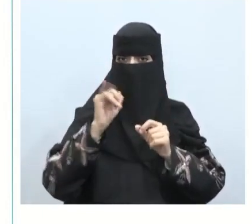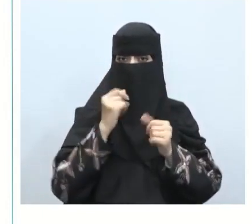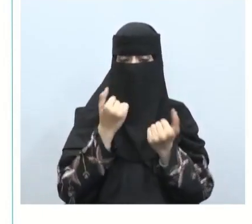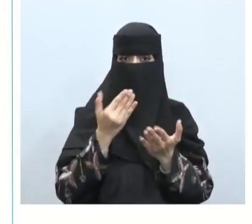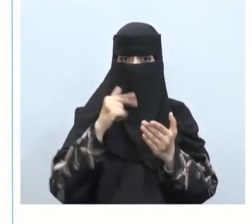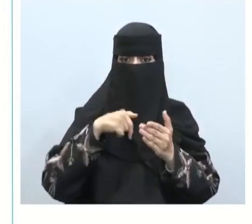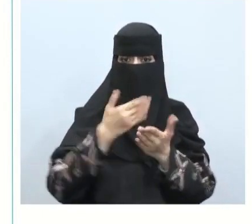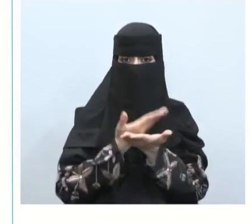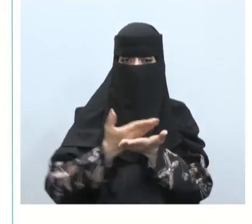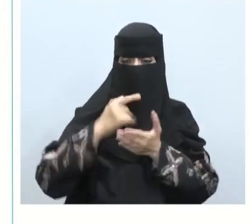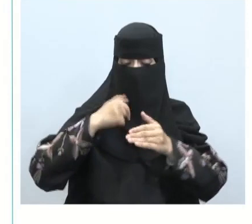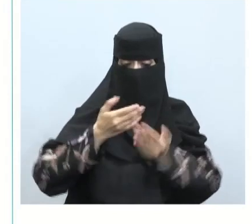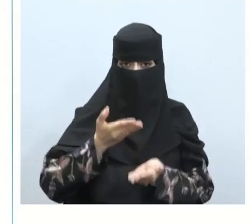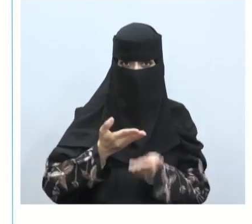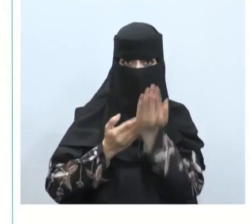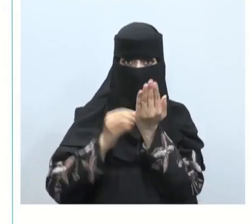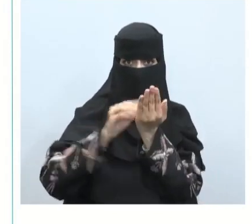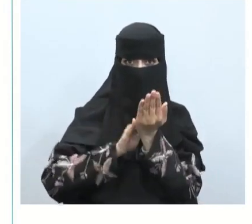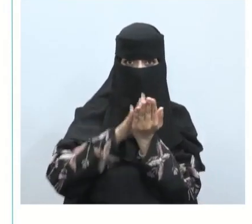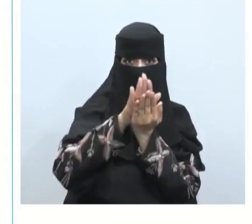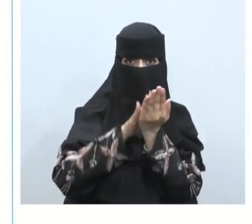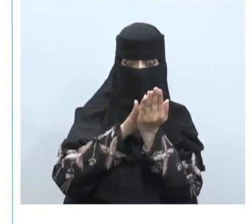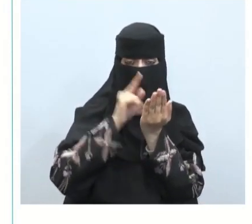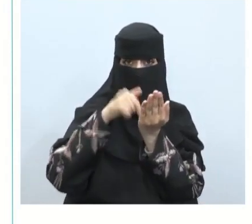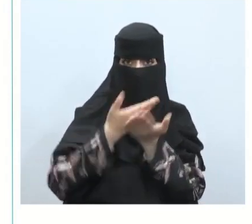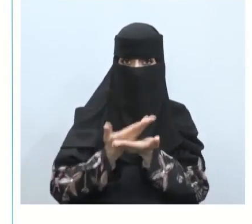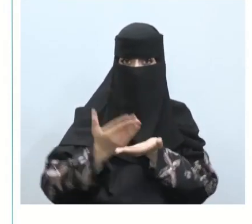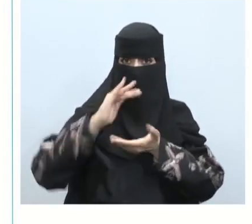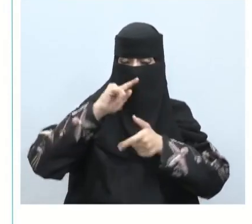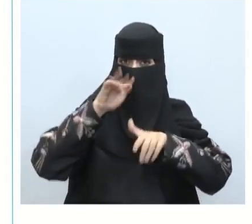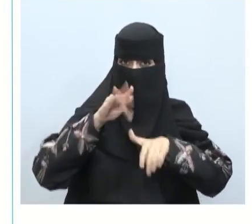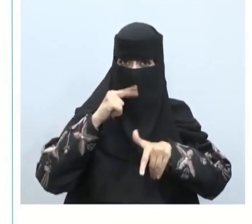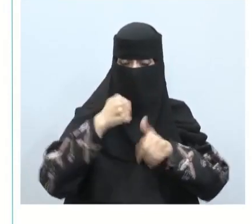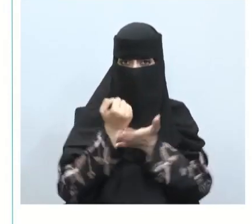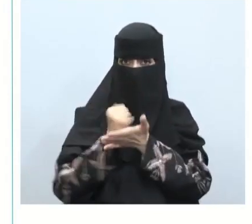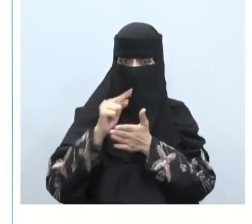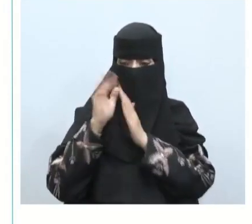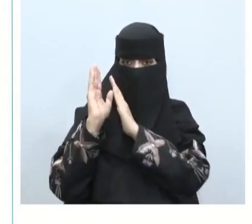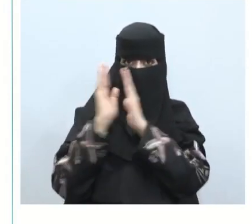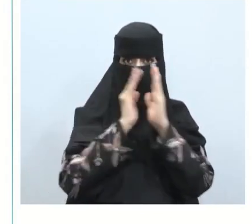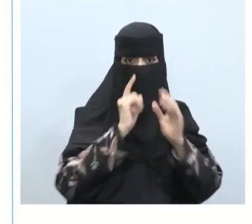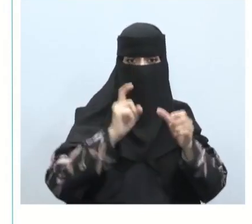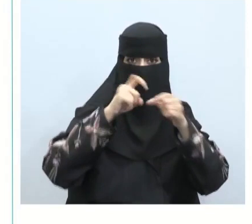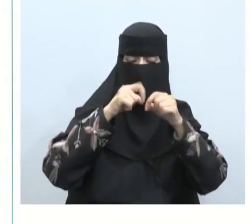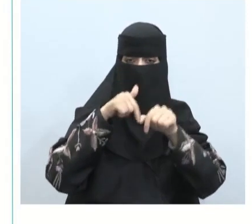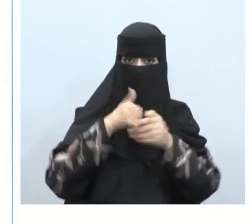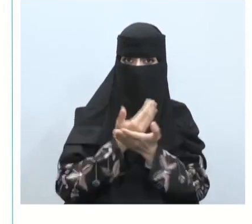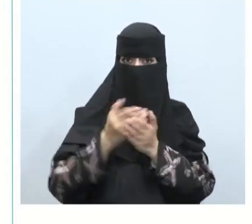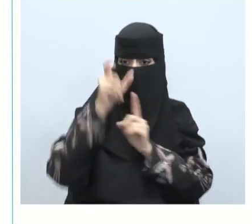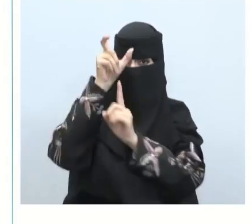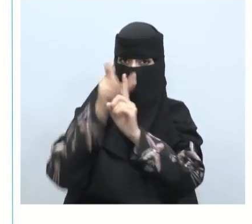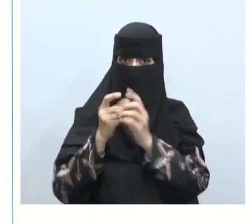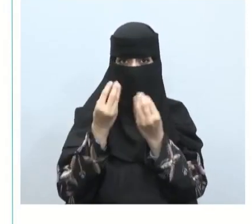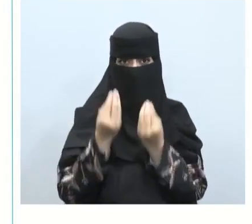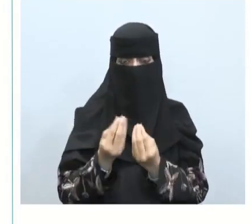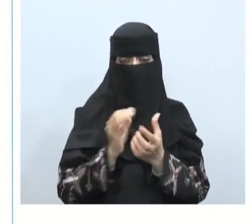وجود ورق عالق في الطابعه وذكرنا ان تحذف المستندات العالقه من قائمه